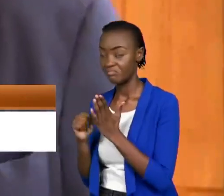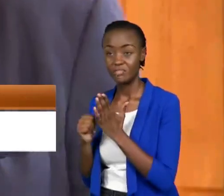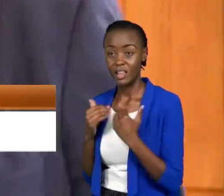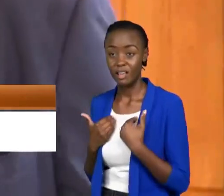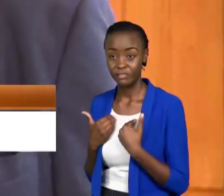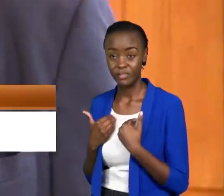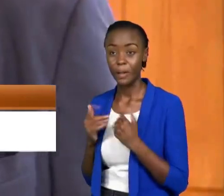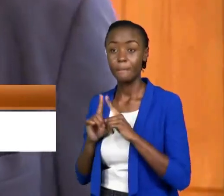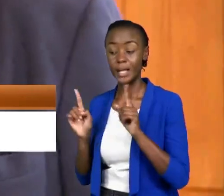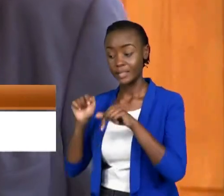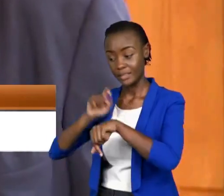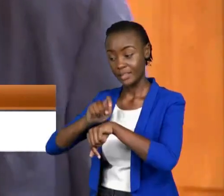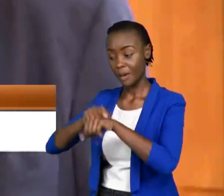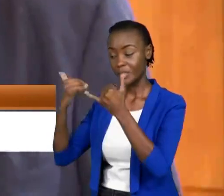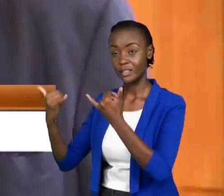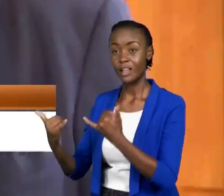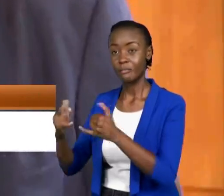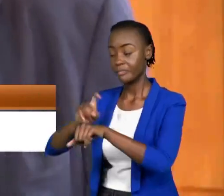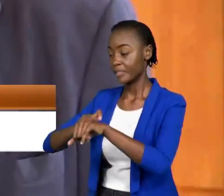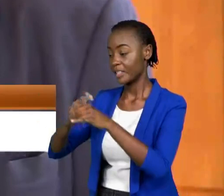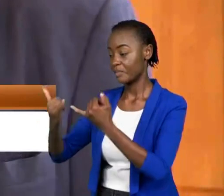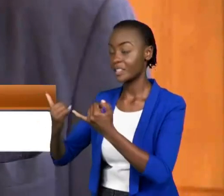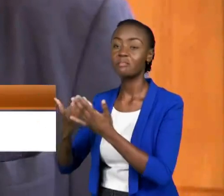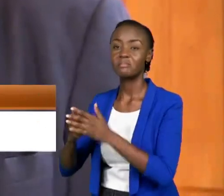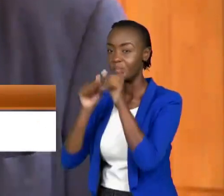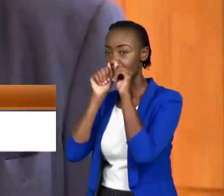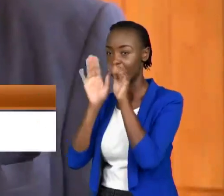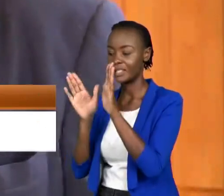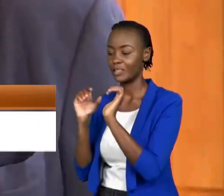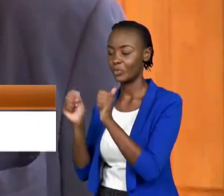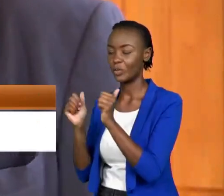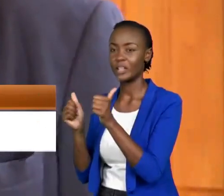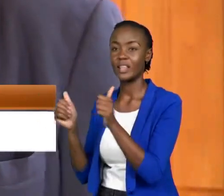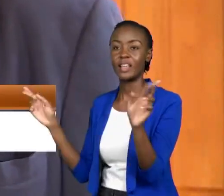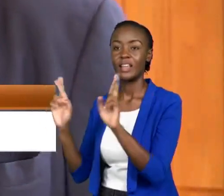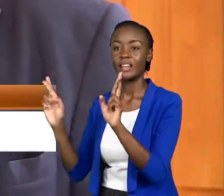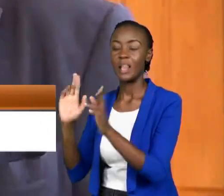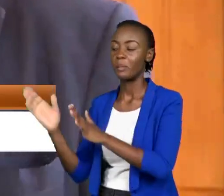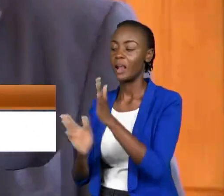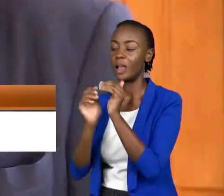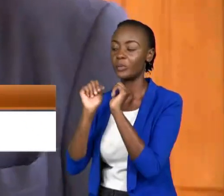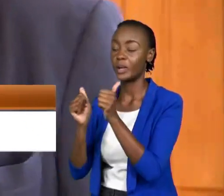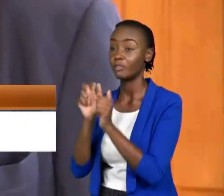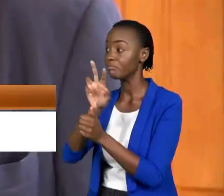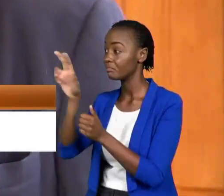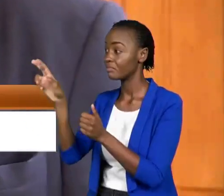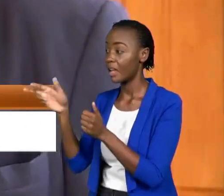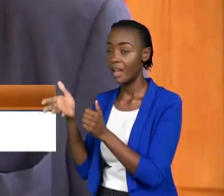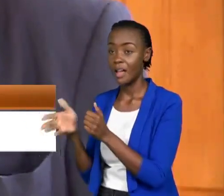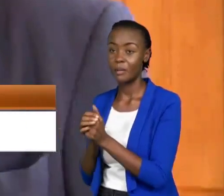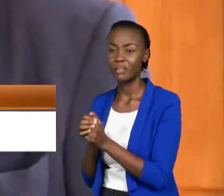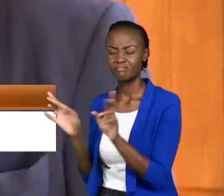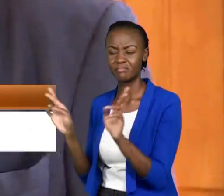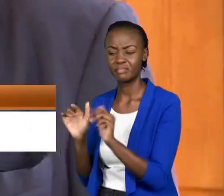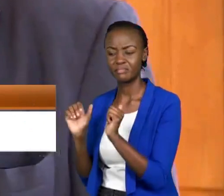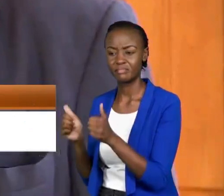industry, wakati ni sasa kidogo mvua ya baraka imetunyeshea. Kwa hivyo tumejiandaa. Unavyoona tumepiga